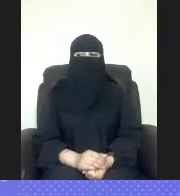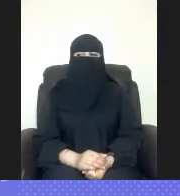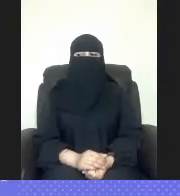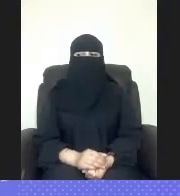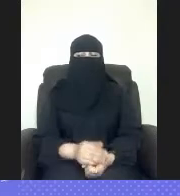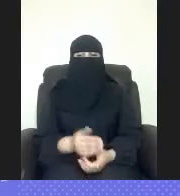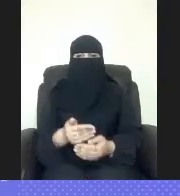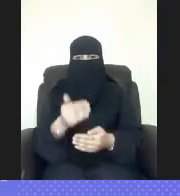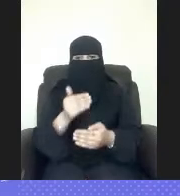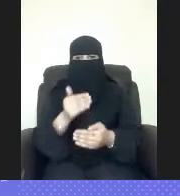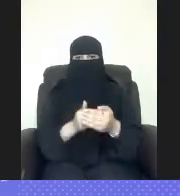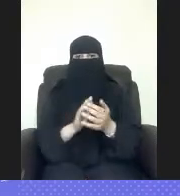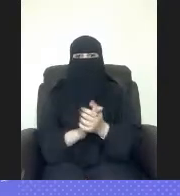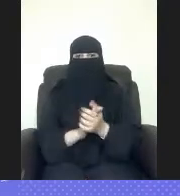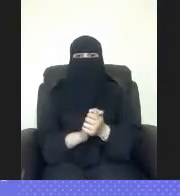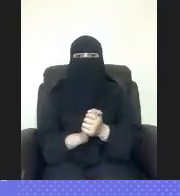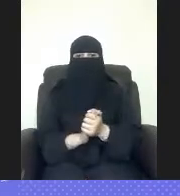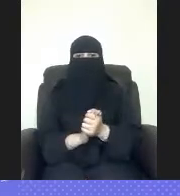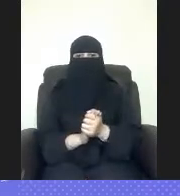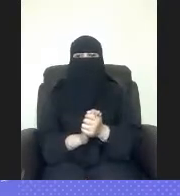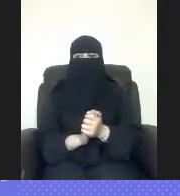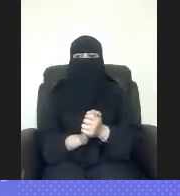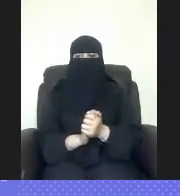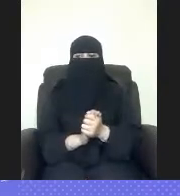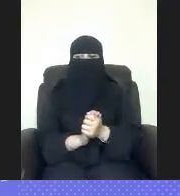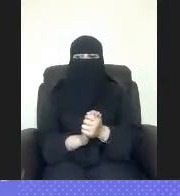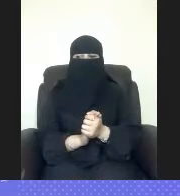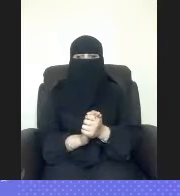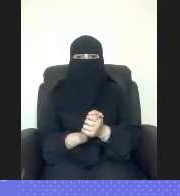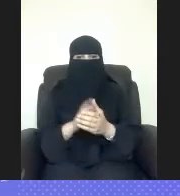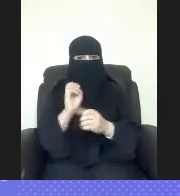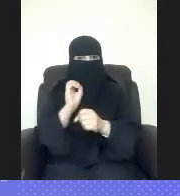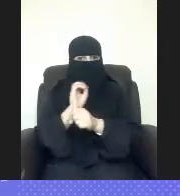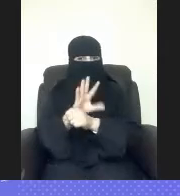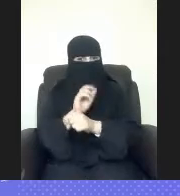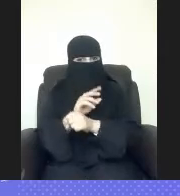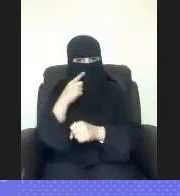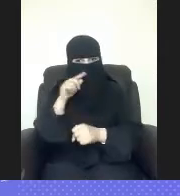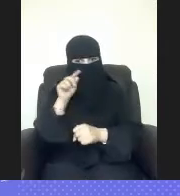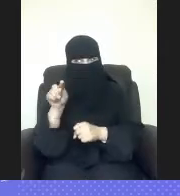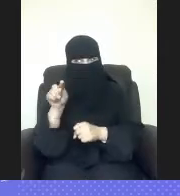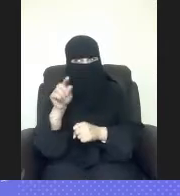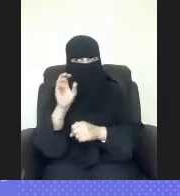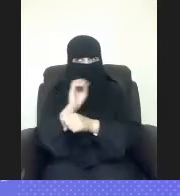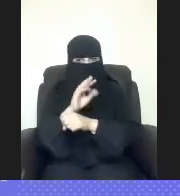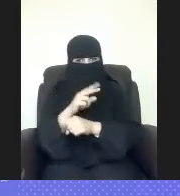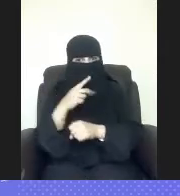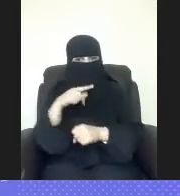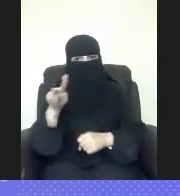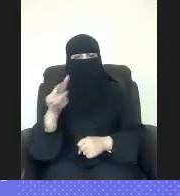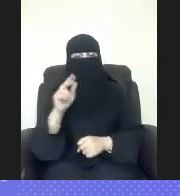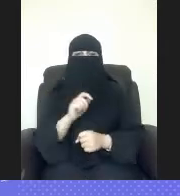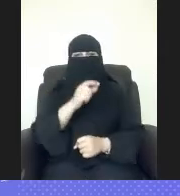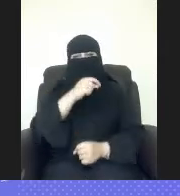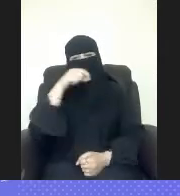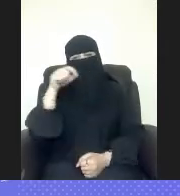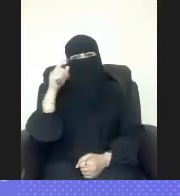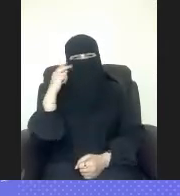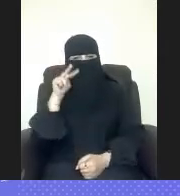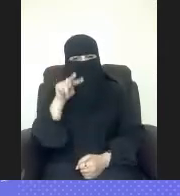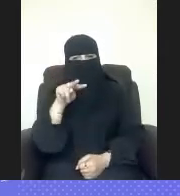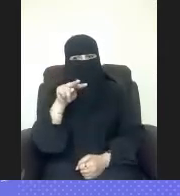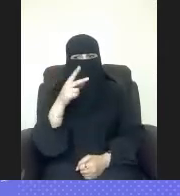أن أستأذنكم أن يكون العرض باللغة، عرض الشرائح باللغة الإنجليزية والحديث باللغة العربية حتى تعم الفائدة لأكبر شريحة